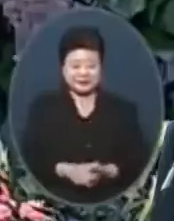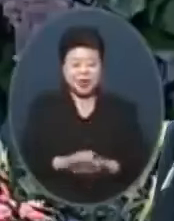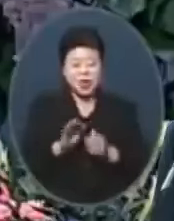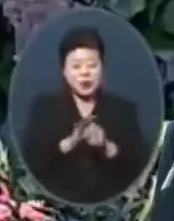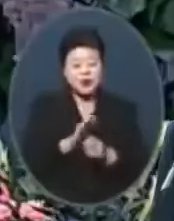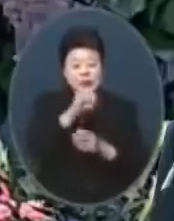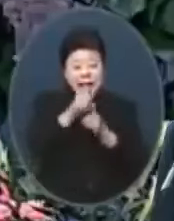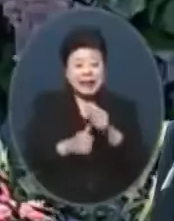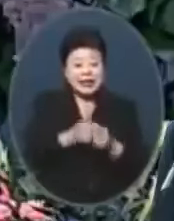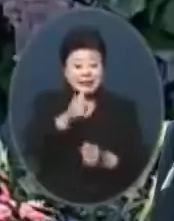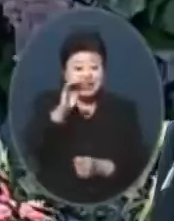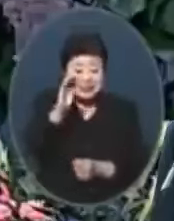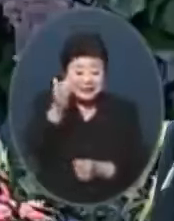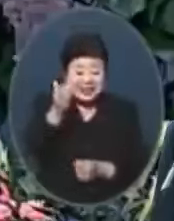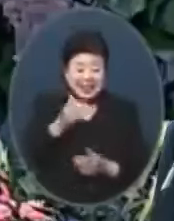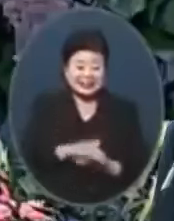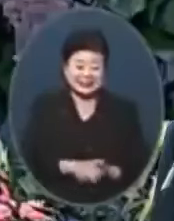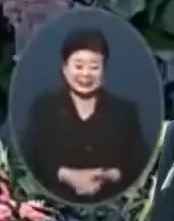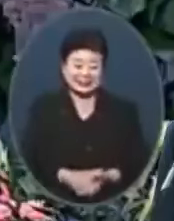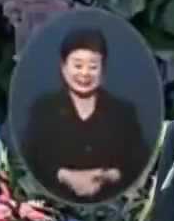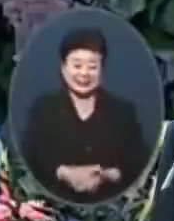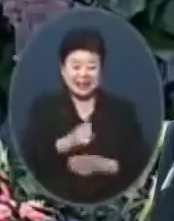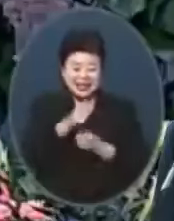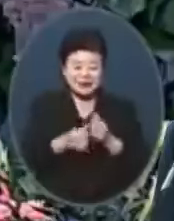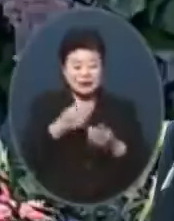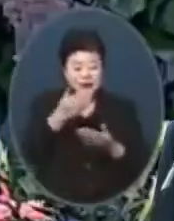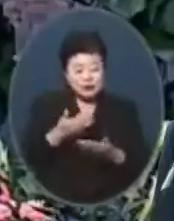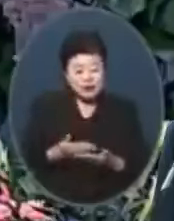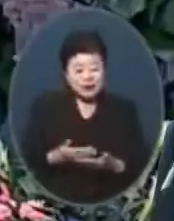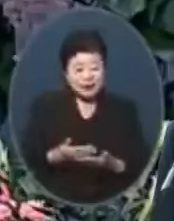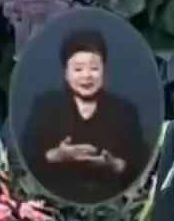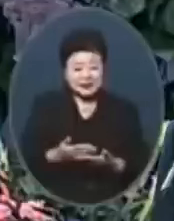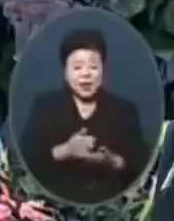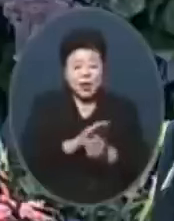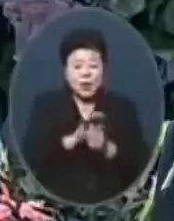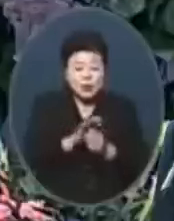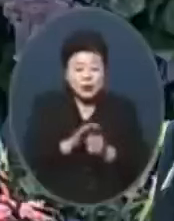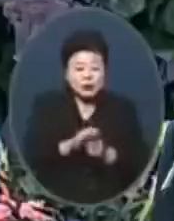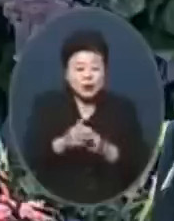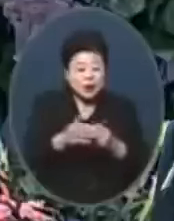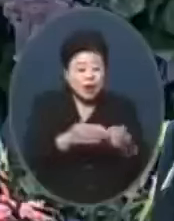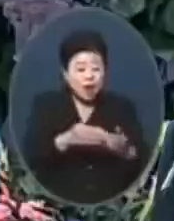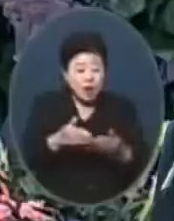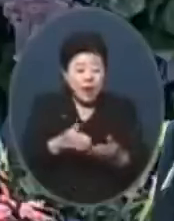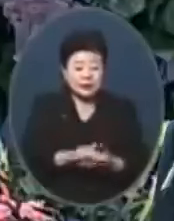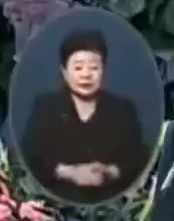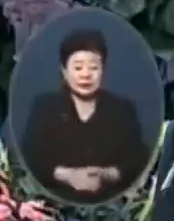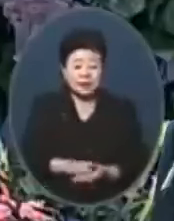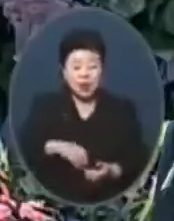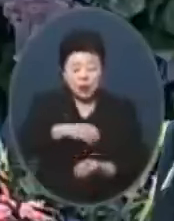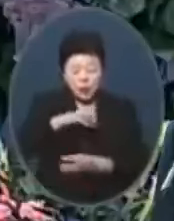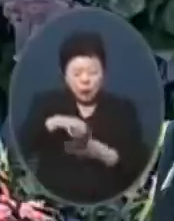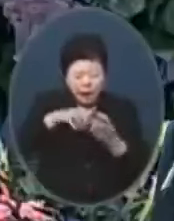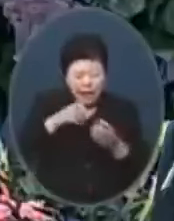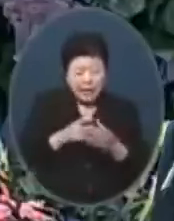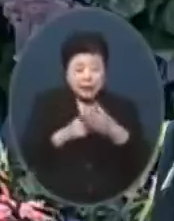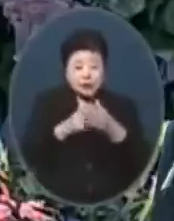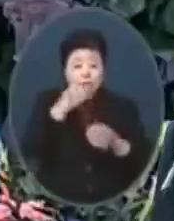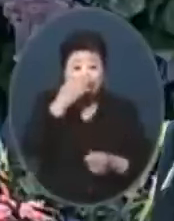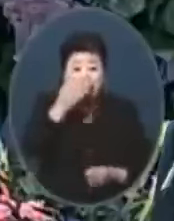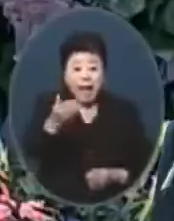위로의 하나님이신 것입니다. 하나님이 주시는 위로를 체험하면 어떤 환난도 극복할 수 있는